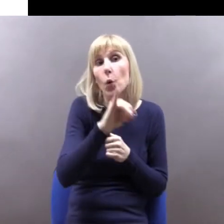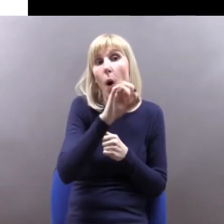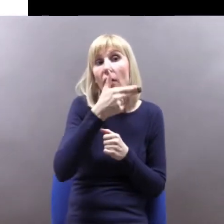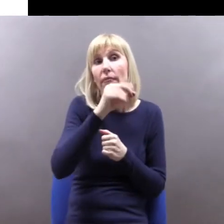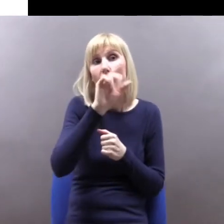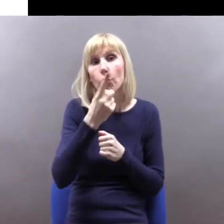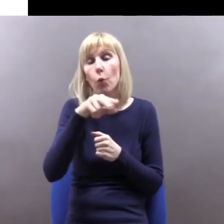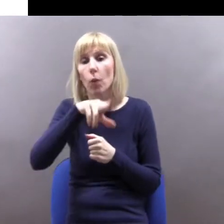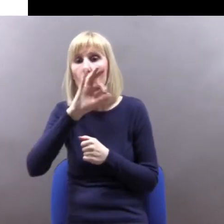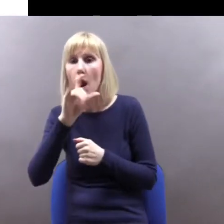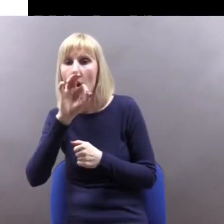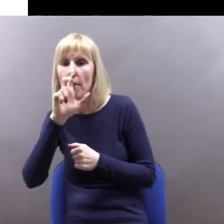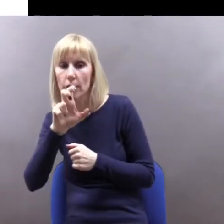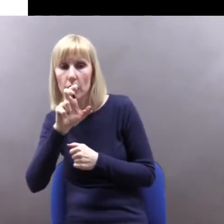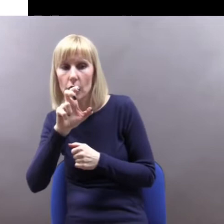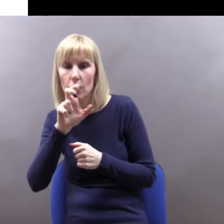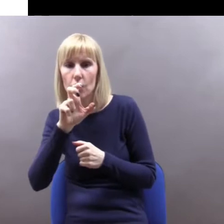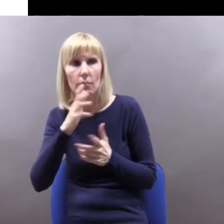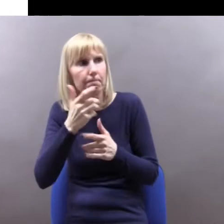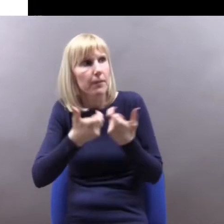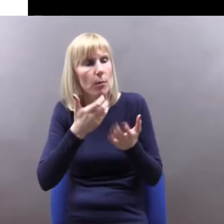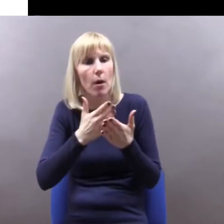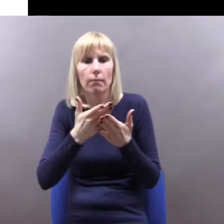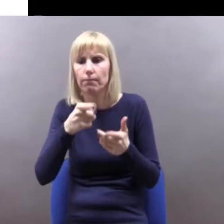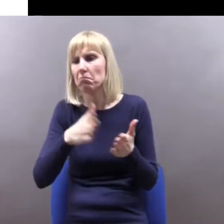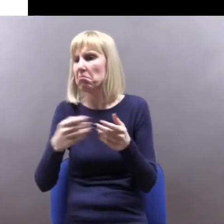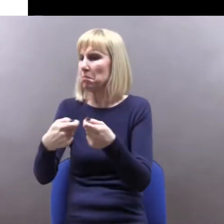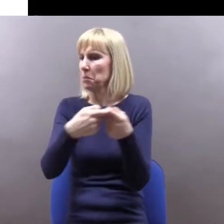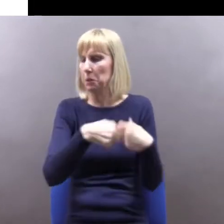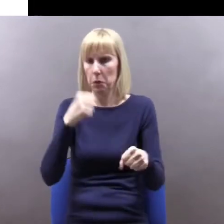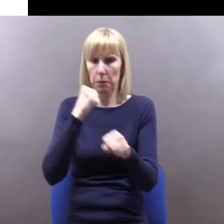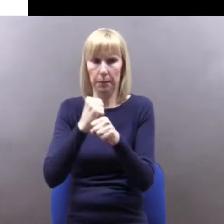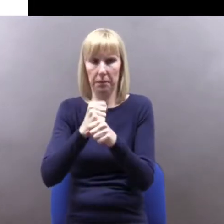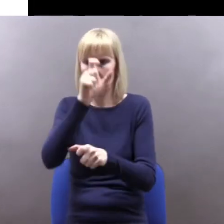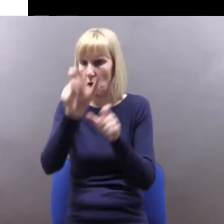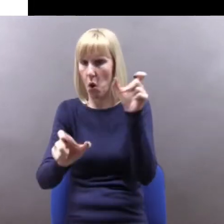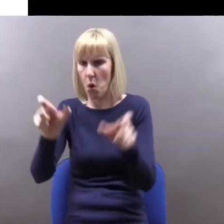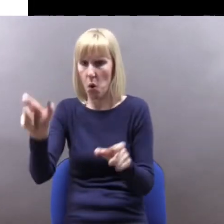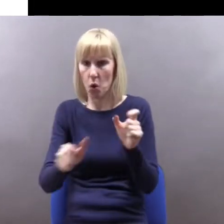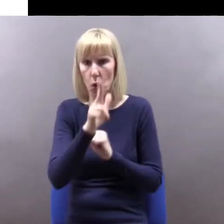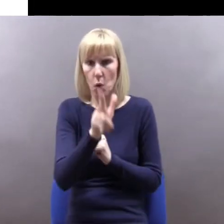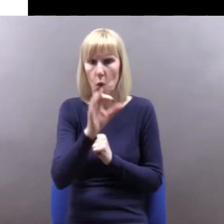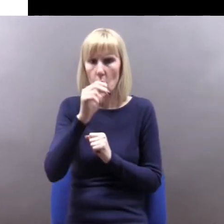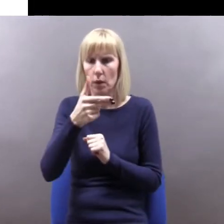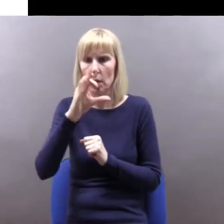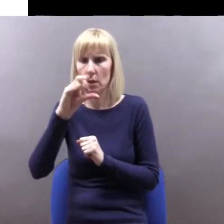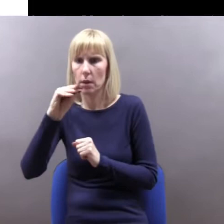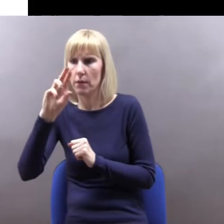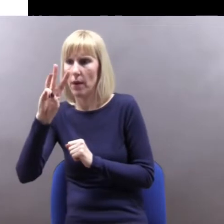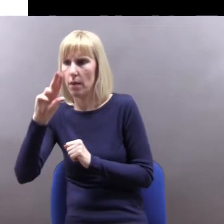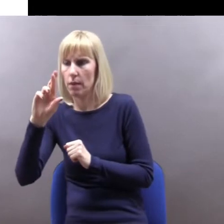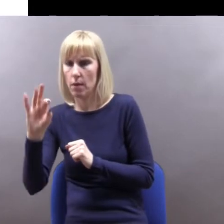mrówczą pracę, którą wykonała, to pokazywała im kolejno przeróżne rozwiązania, które proponowała